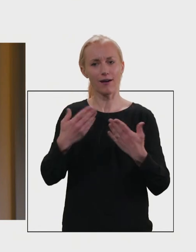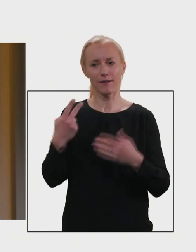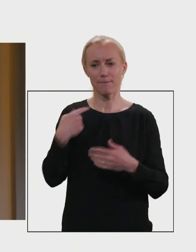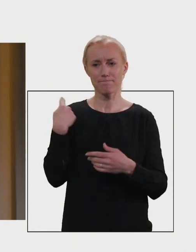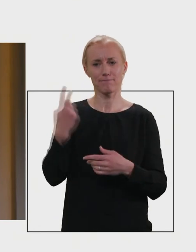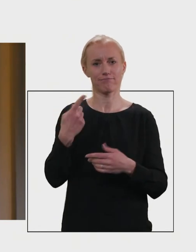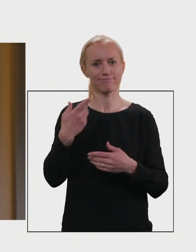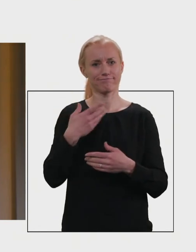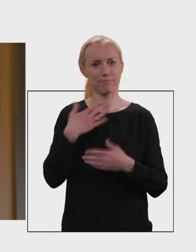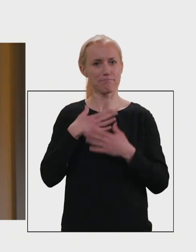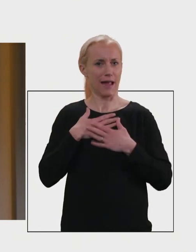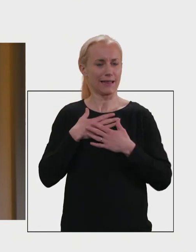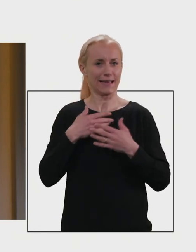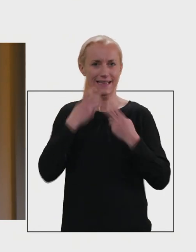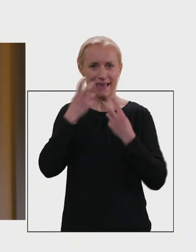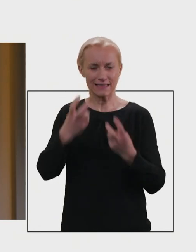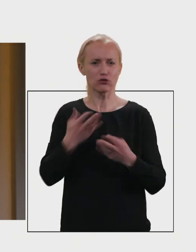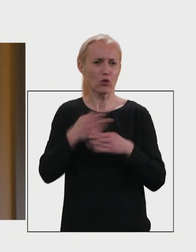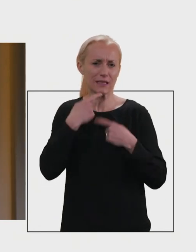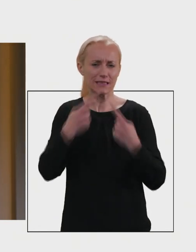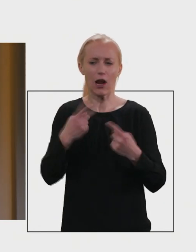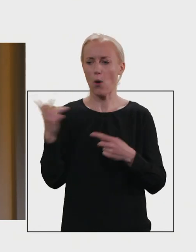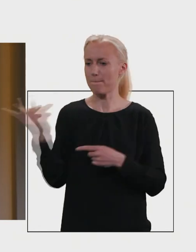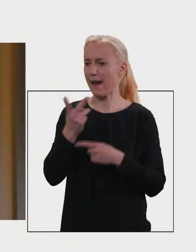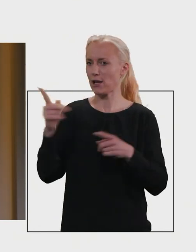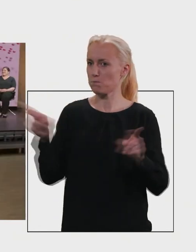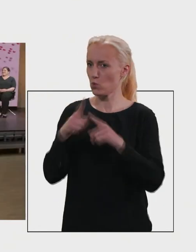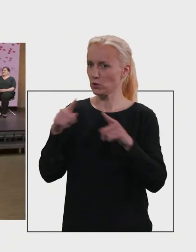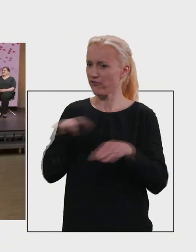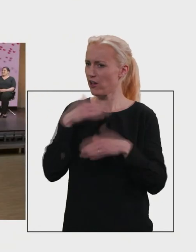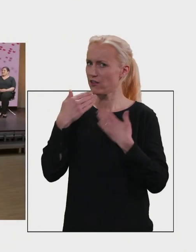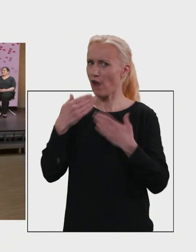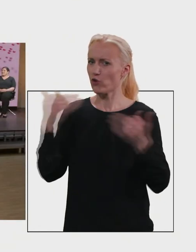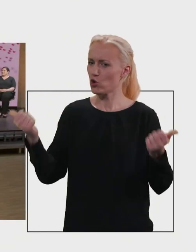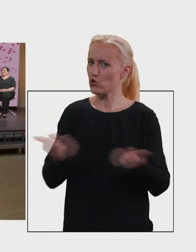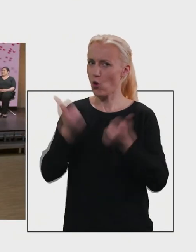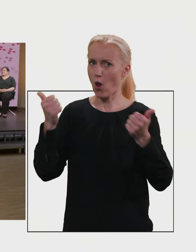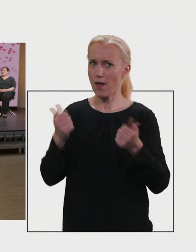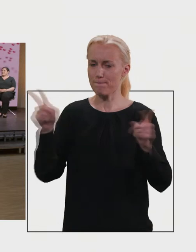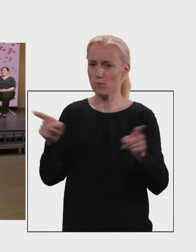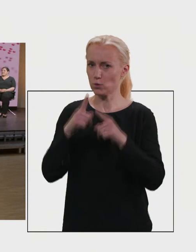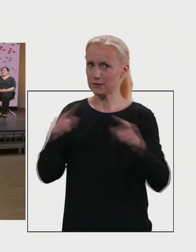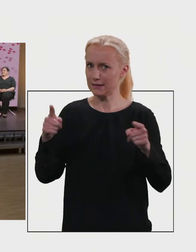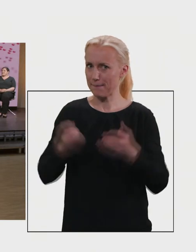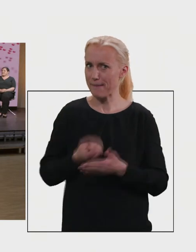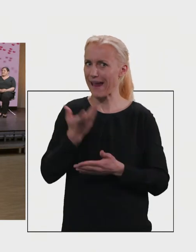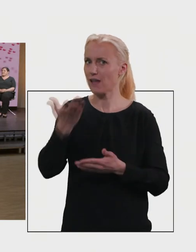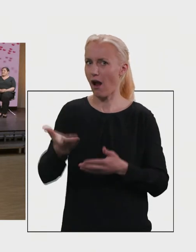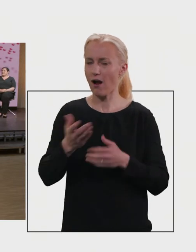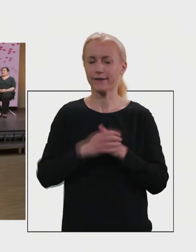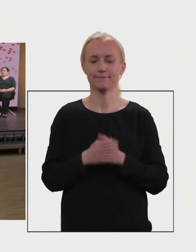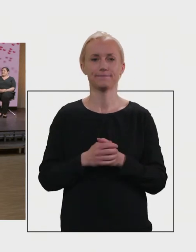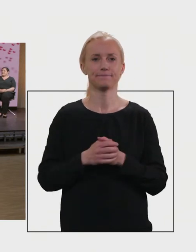Gäste, Gästinnen, das habe ich schon gesagt, natürlich auch an die beiden Musiker. Vielen herzlichen Dank für die tollen Musikbeiträge eurerseits.